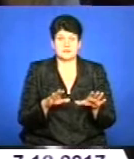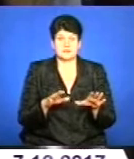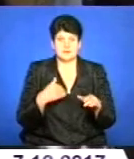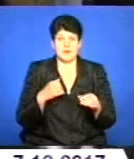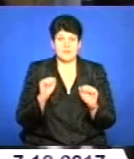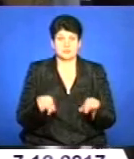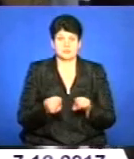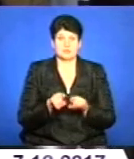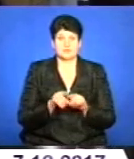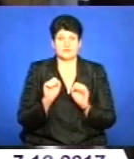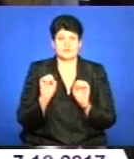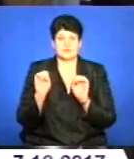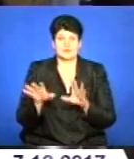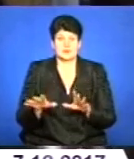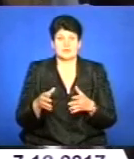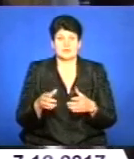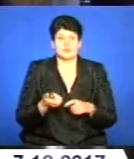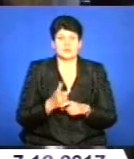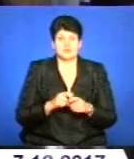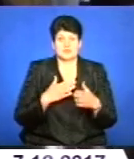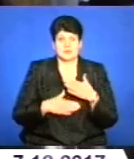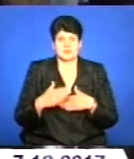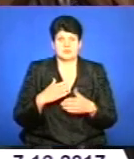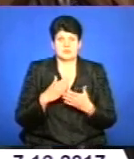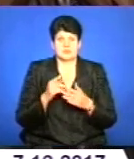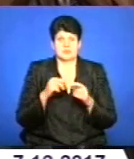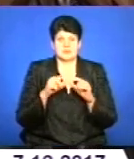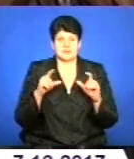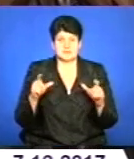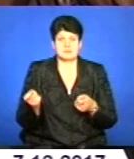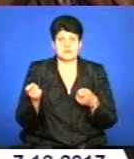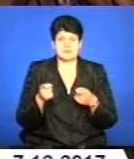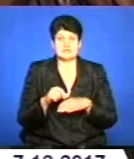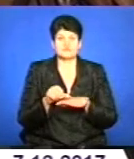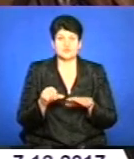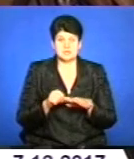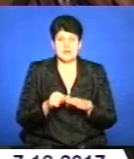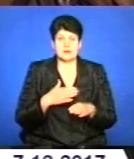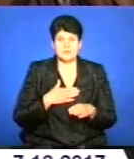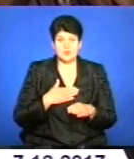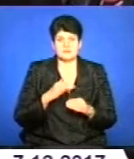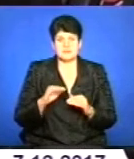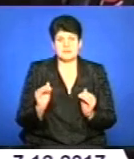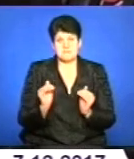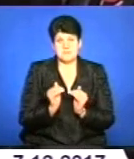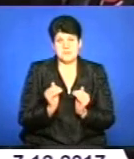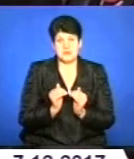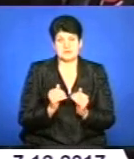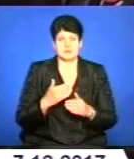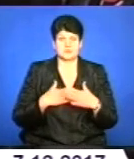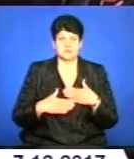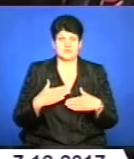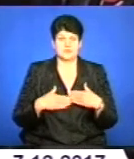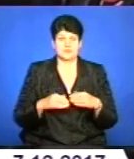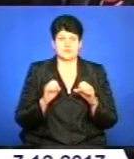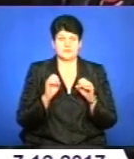можу віддати, так само хто зможе, я дуже рада за такий магазин. Принесла взуття, що маленьке на моїх дітей, то я з задоволенням,